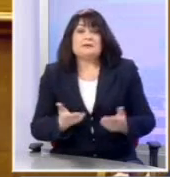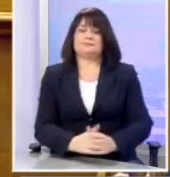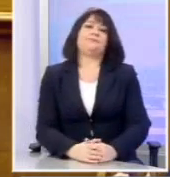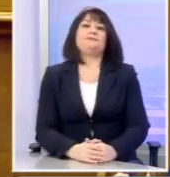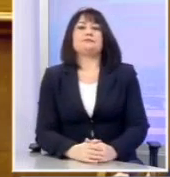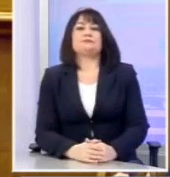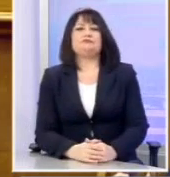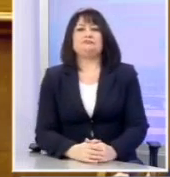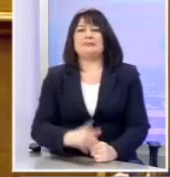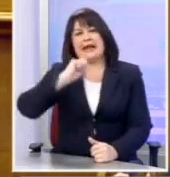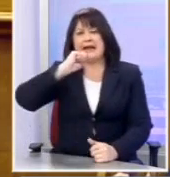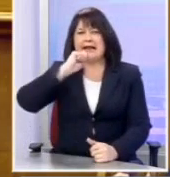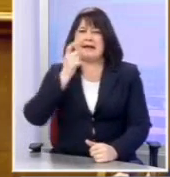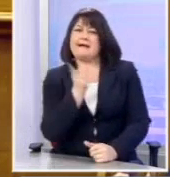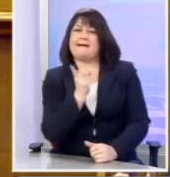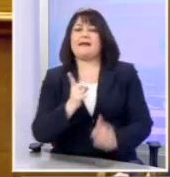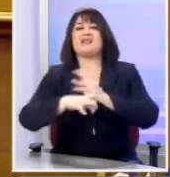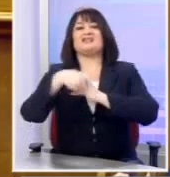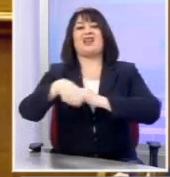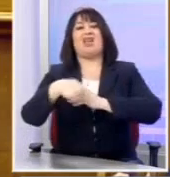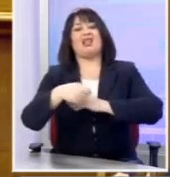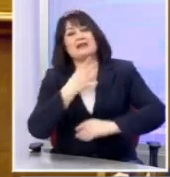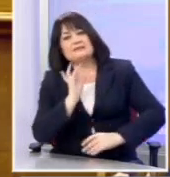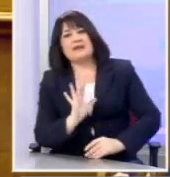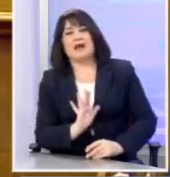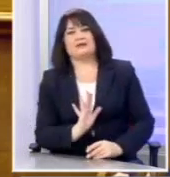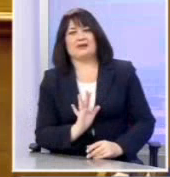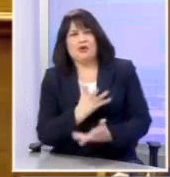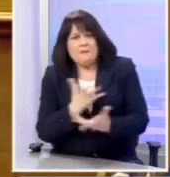Παριστάνουν τους εισαγγελείς ενώ έχουν τεράστιες ευθύνες.